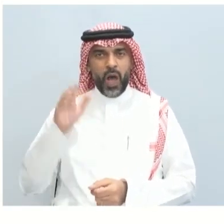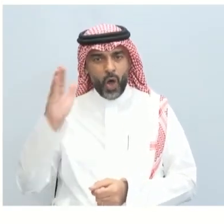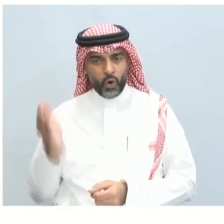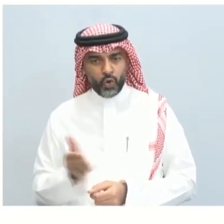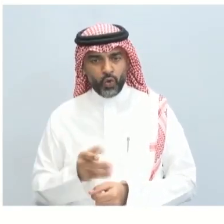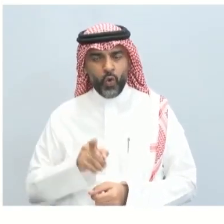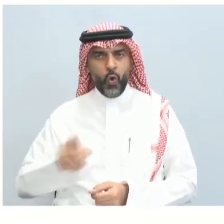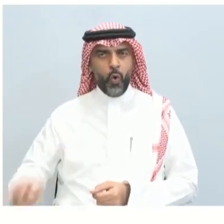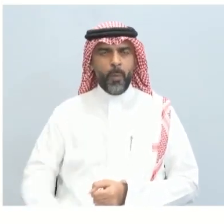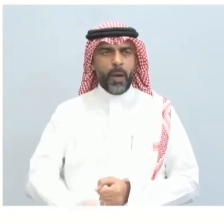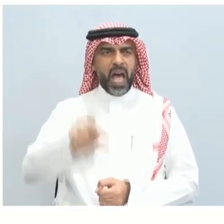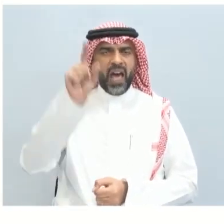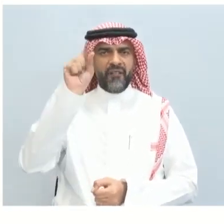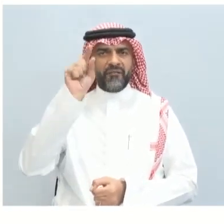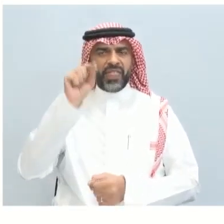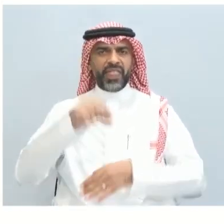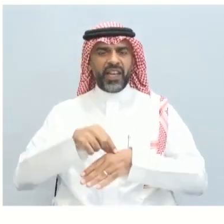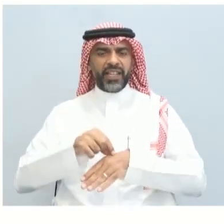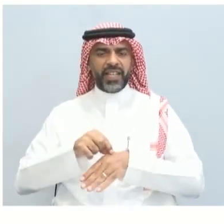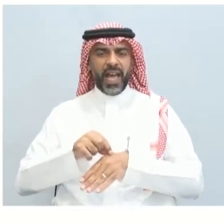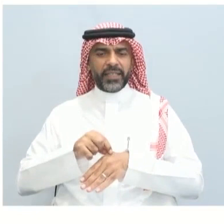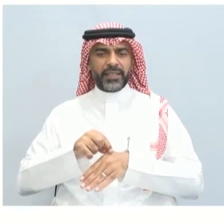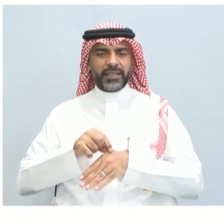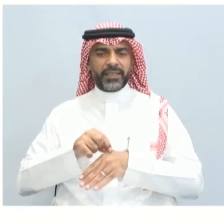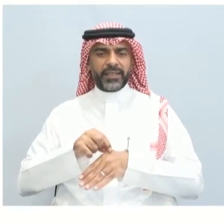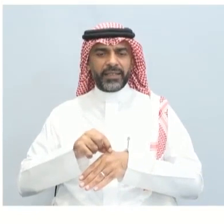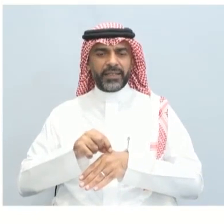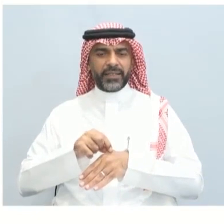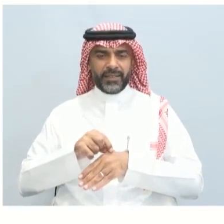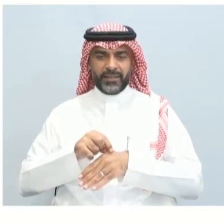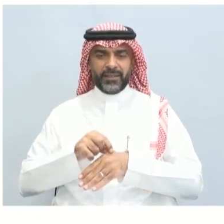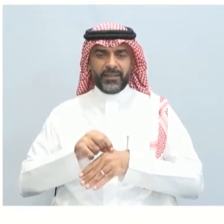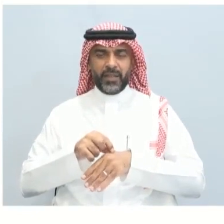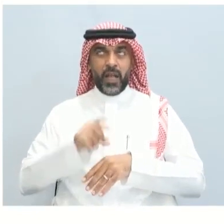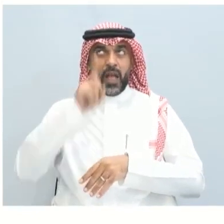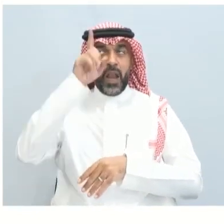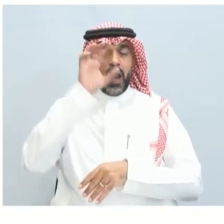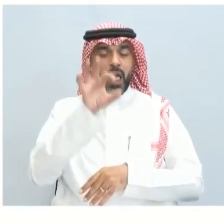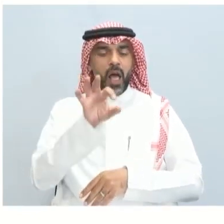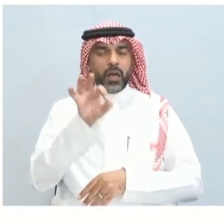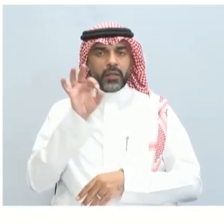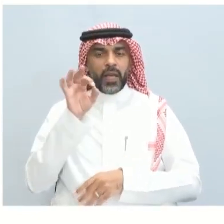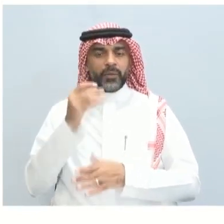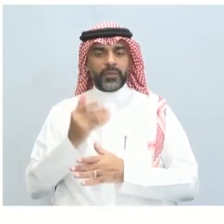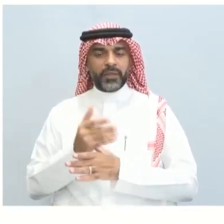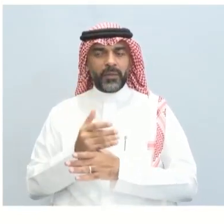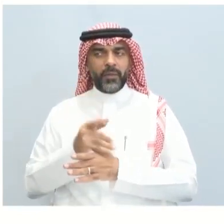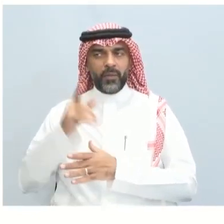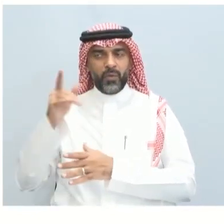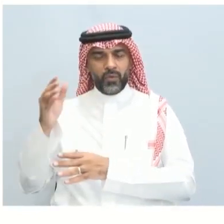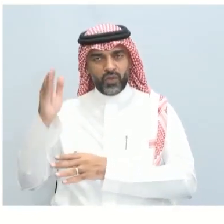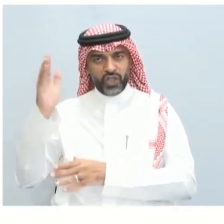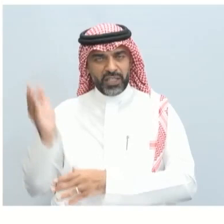العبوديه هو النبوه وقد اختارهم الله عز وجل لحمل رسالته